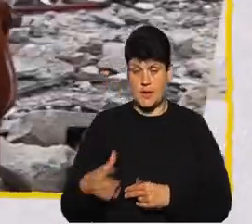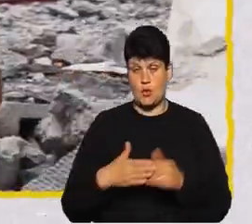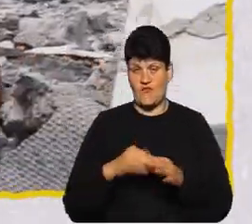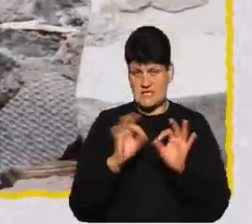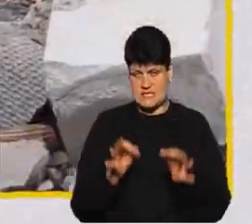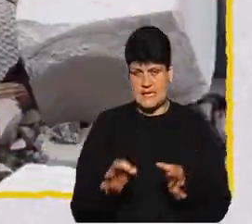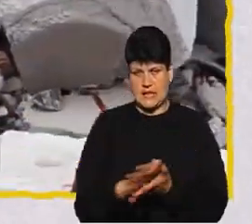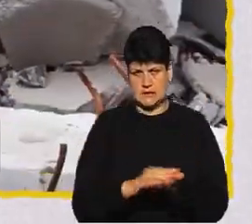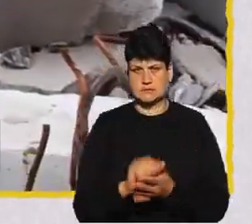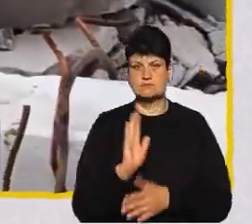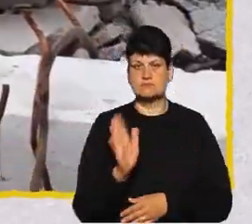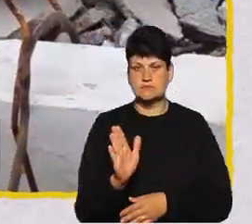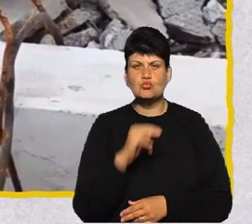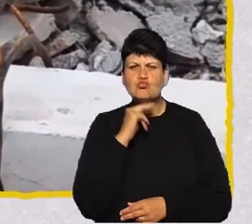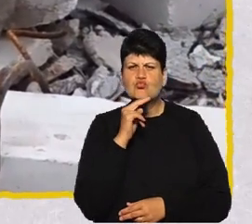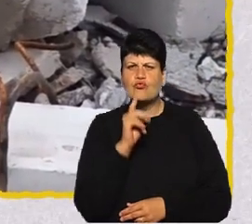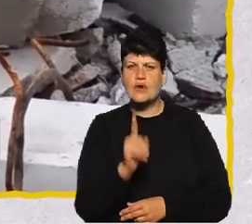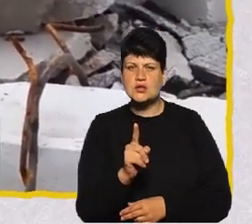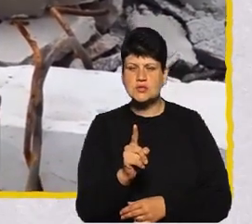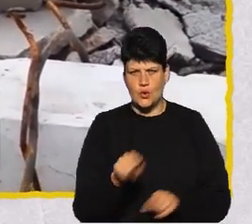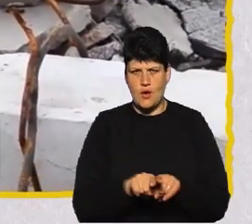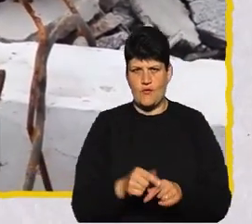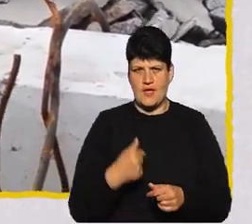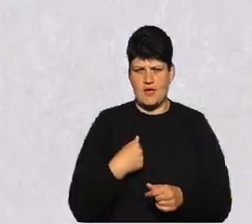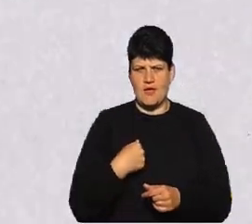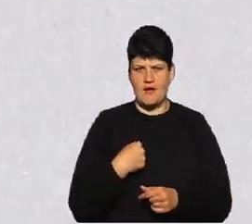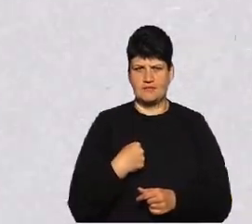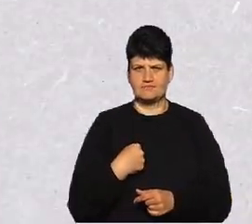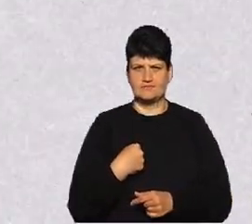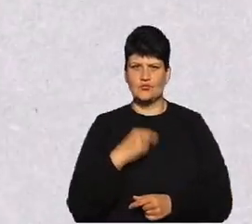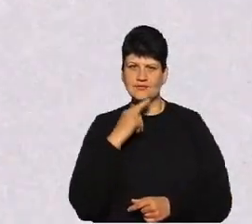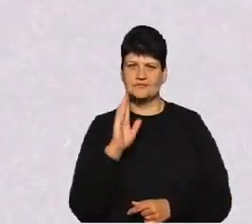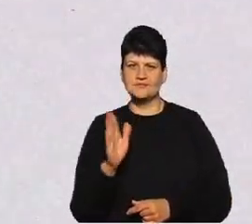знешкодять. Будьте пильними і, як і я, тримайте хвіст бубликом!